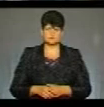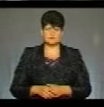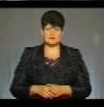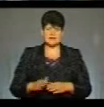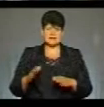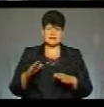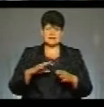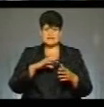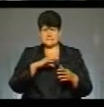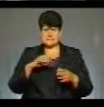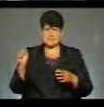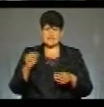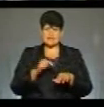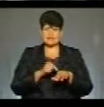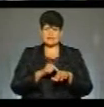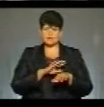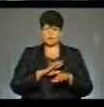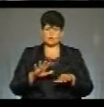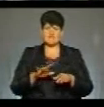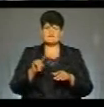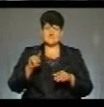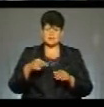Зняття недоторканності вимагає зараз